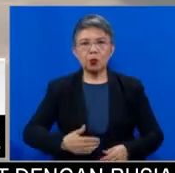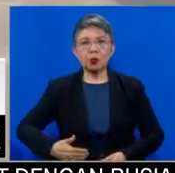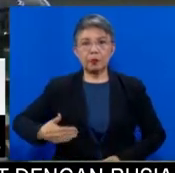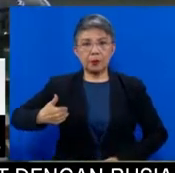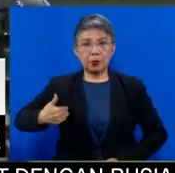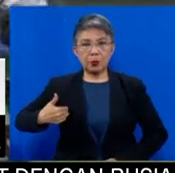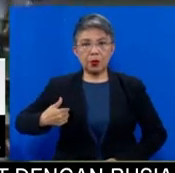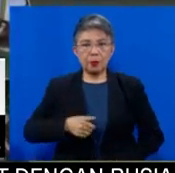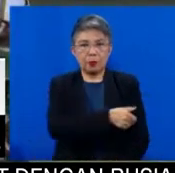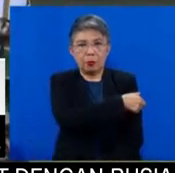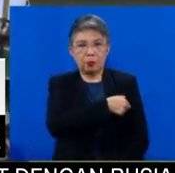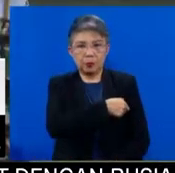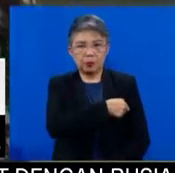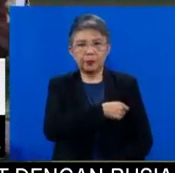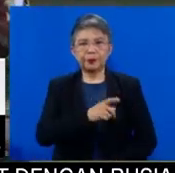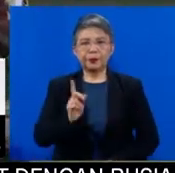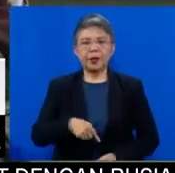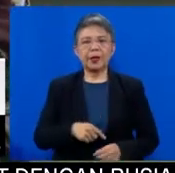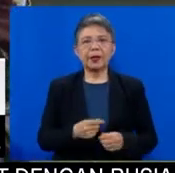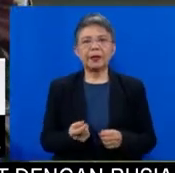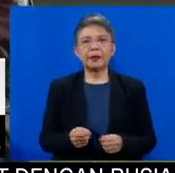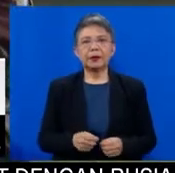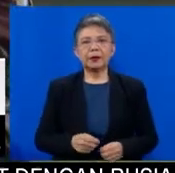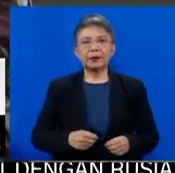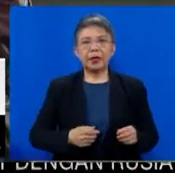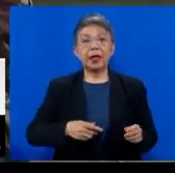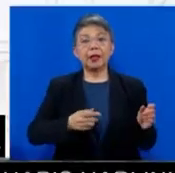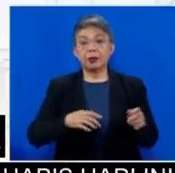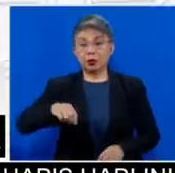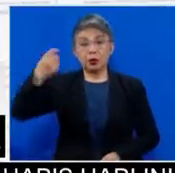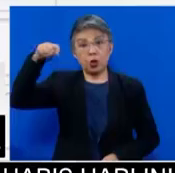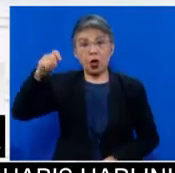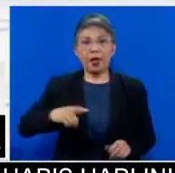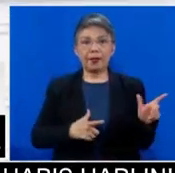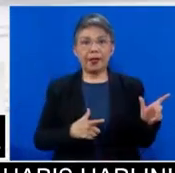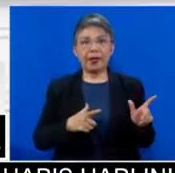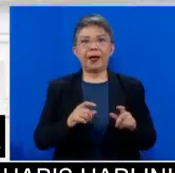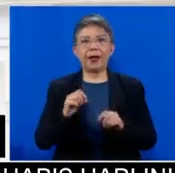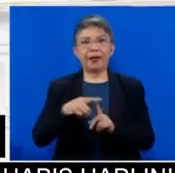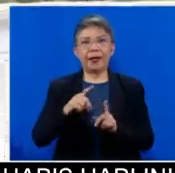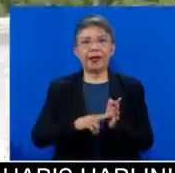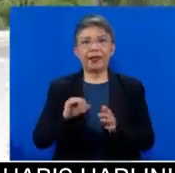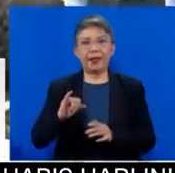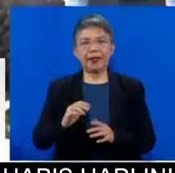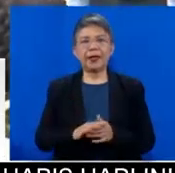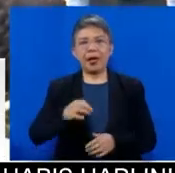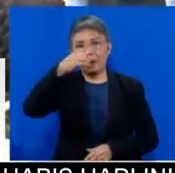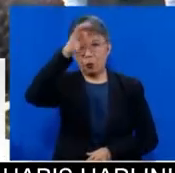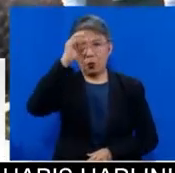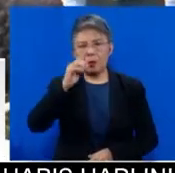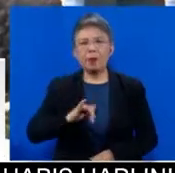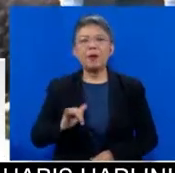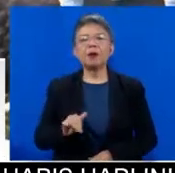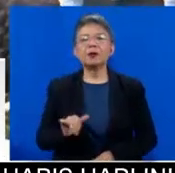protokol, ini pasukan yang dari Taruna Akademi, TNI, dan Akpol, ini baru latihan bersama-sama dengan